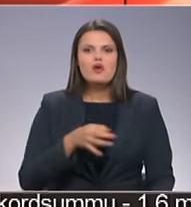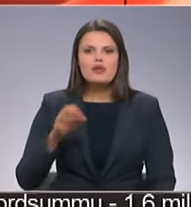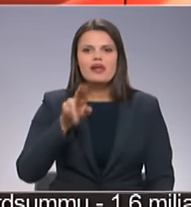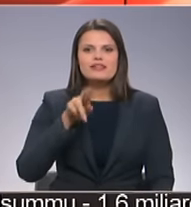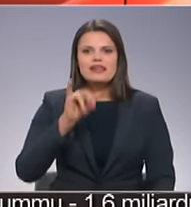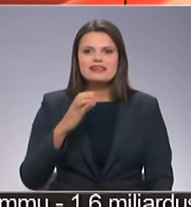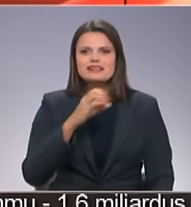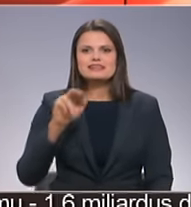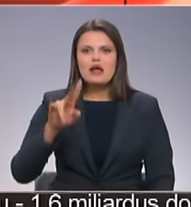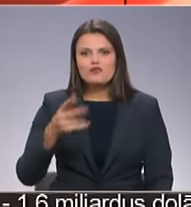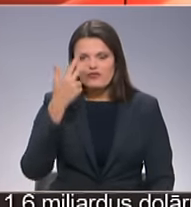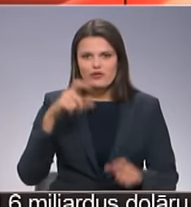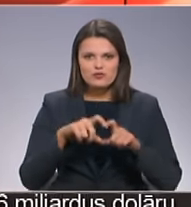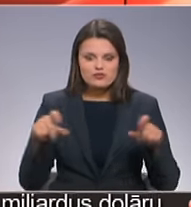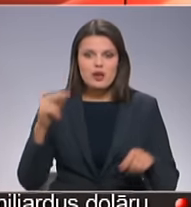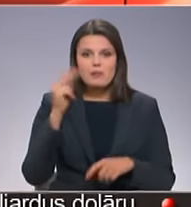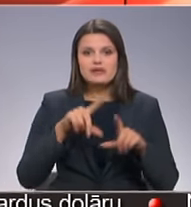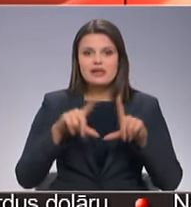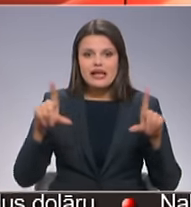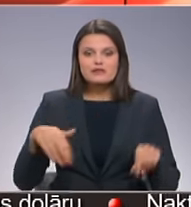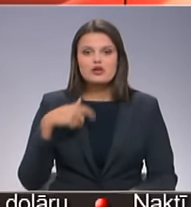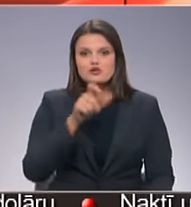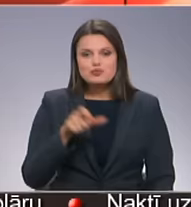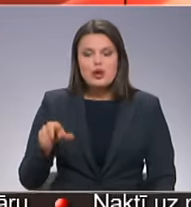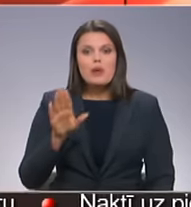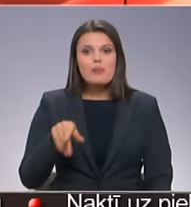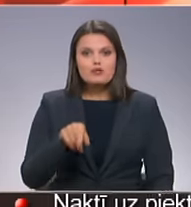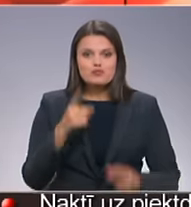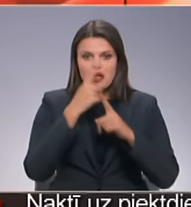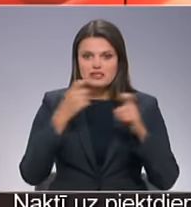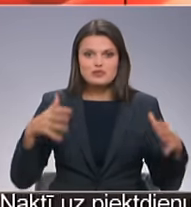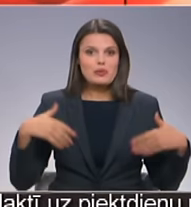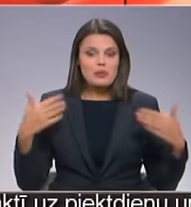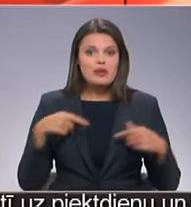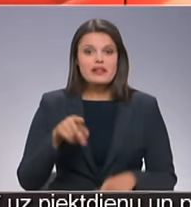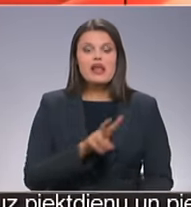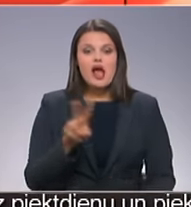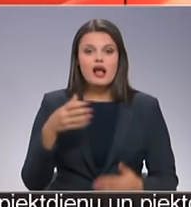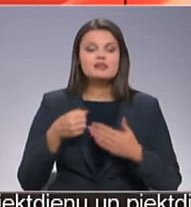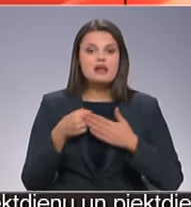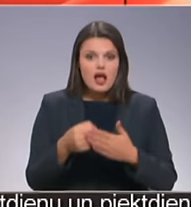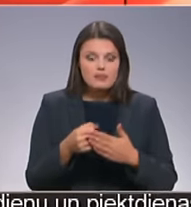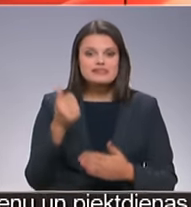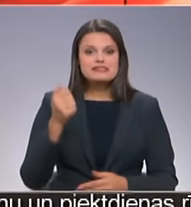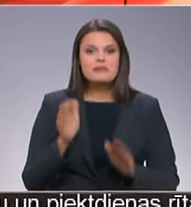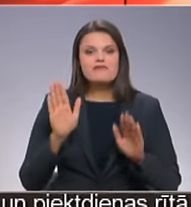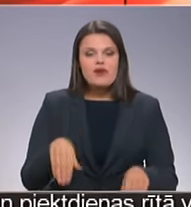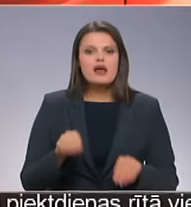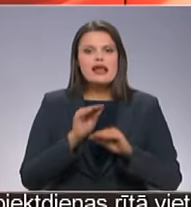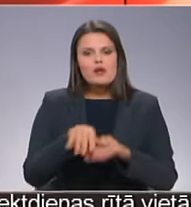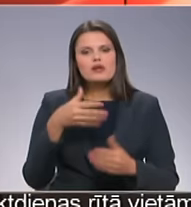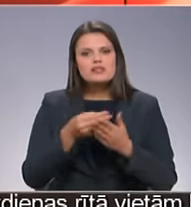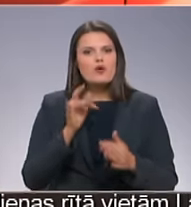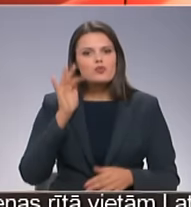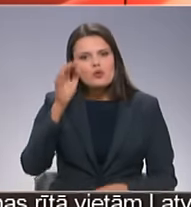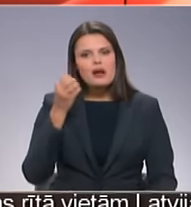novada Dricānu vidusskola. Mācību iestāde un skolēni par šo ziņu ir ļoti priecīgi. Tie, kuri tiks atbalstīti, stipendiju varēs